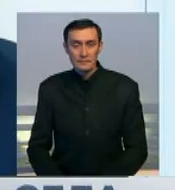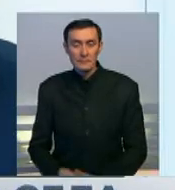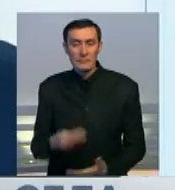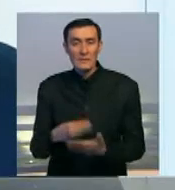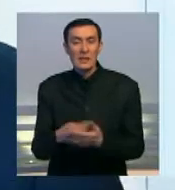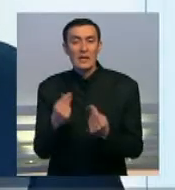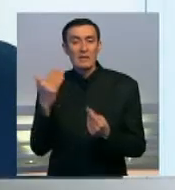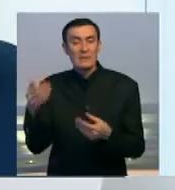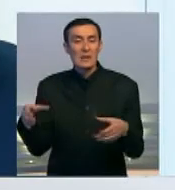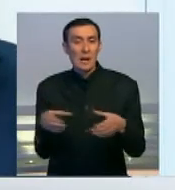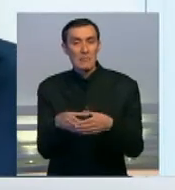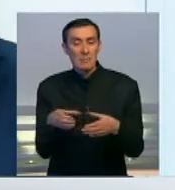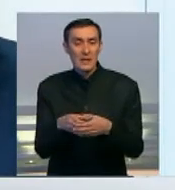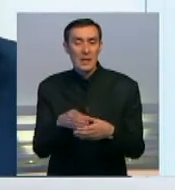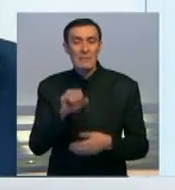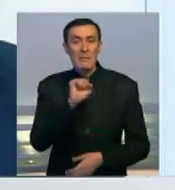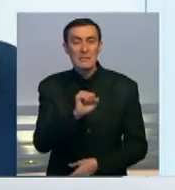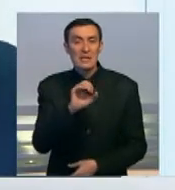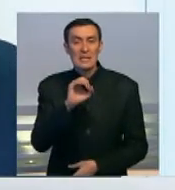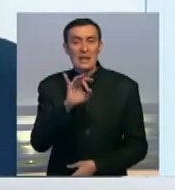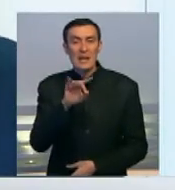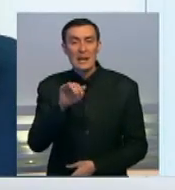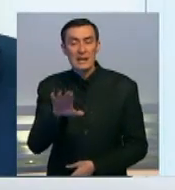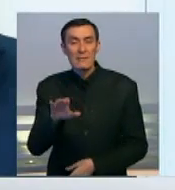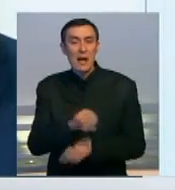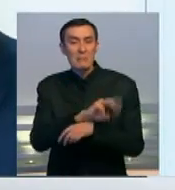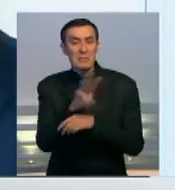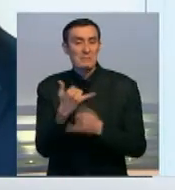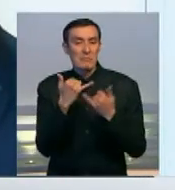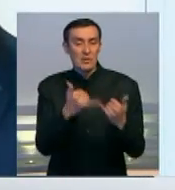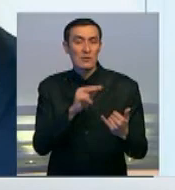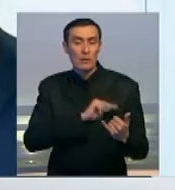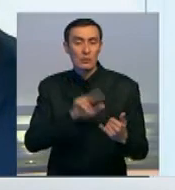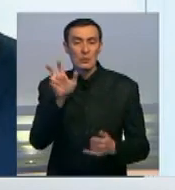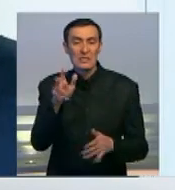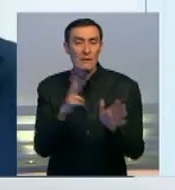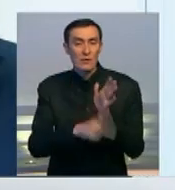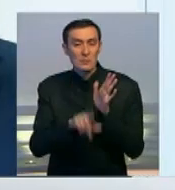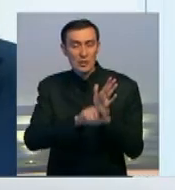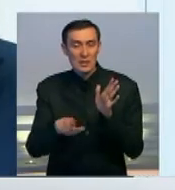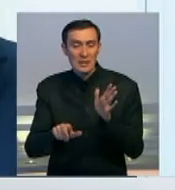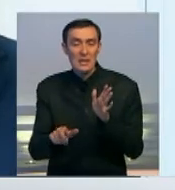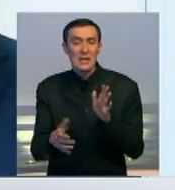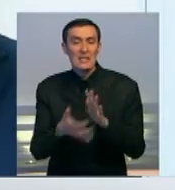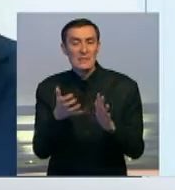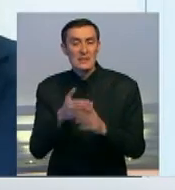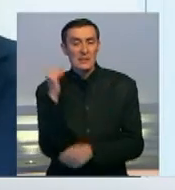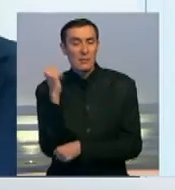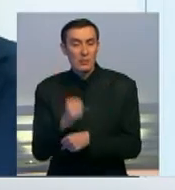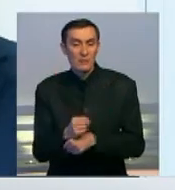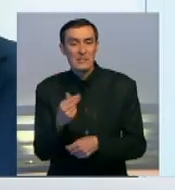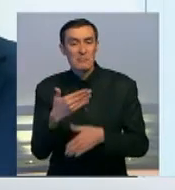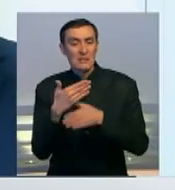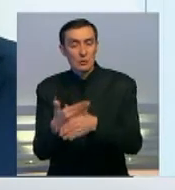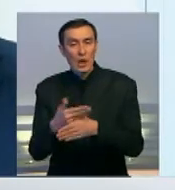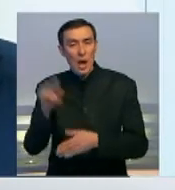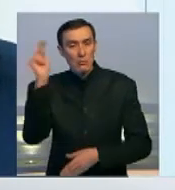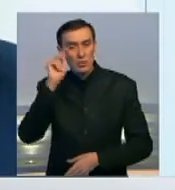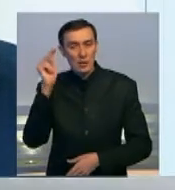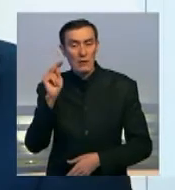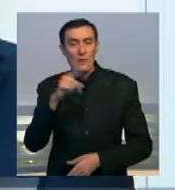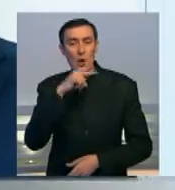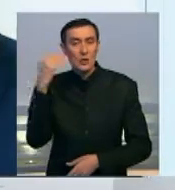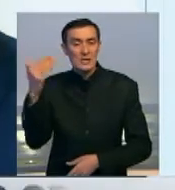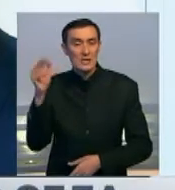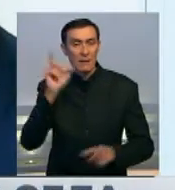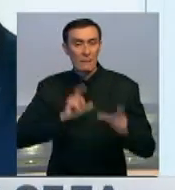Инвестор аула, компания Абзала Ералиева, обеспечивает работой 380 человек и решает дефицит кадров. Спонсирует обучение в российских